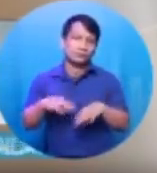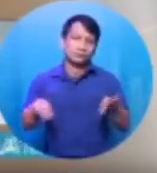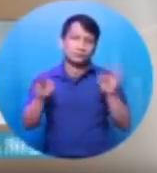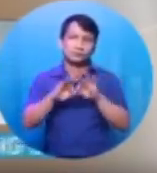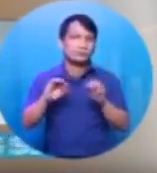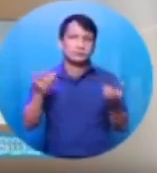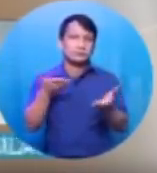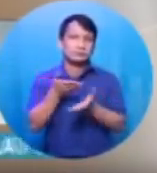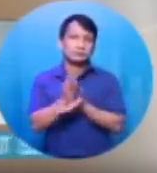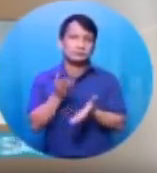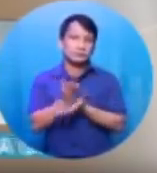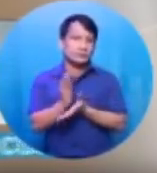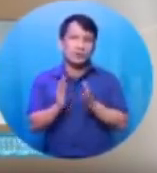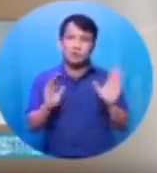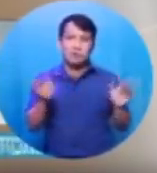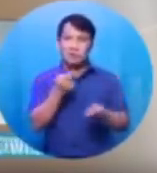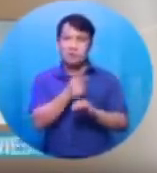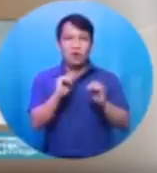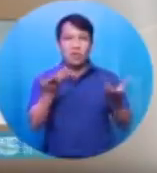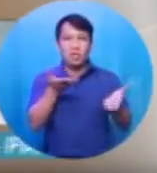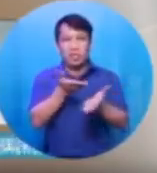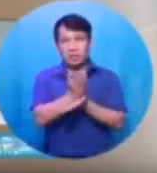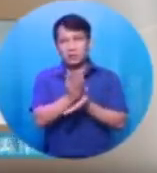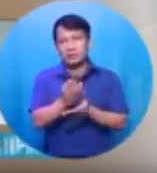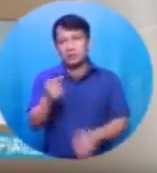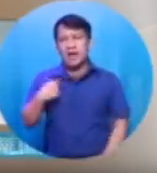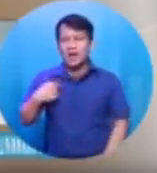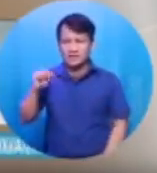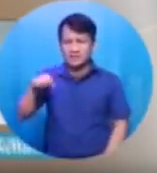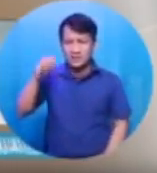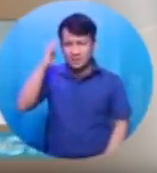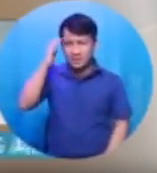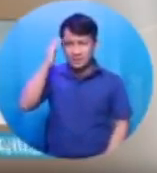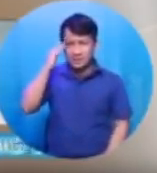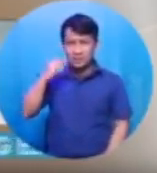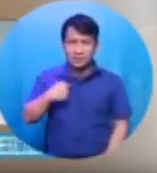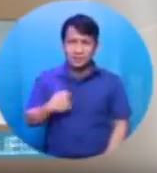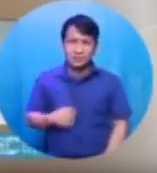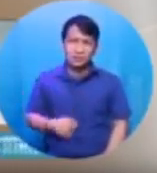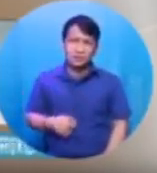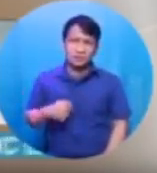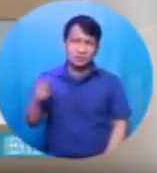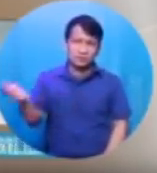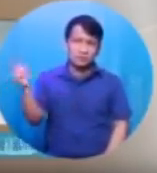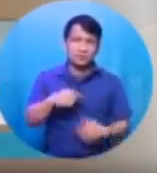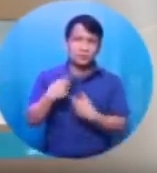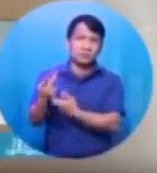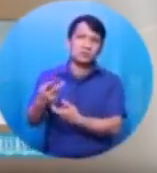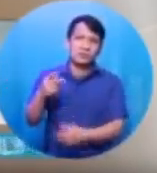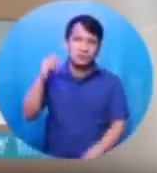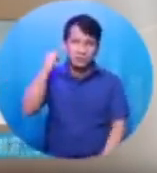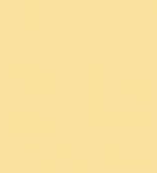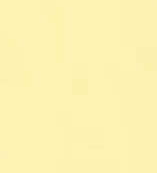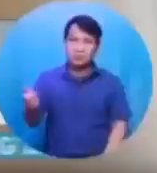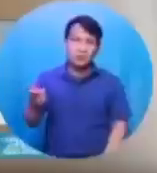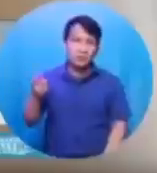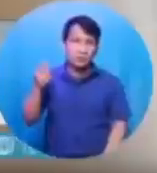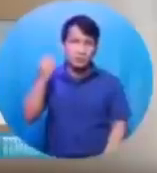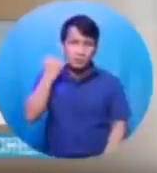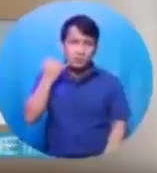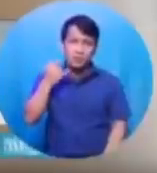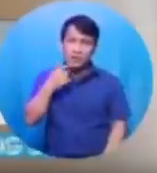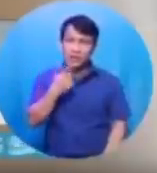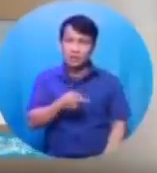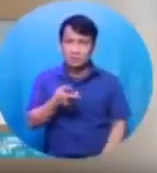talang karapatan kahit nakatiting, ma'am, kahit na jerk. Alam ko po yun, sir. Alam ko po yun. Kaya pag andito si Janet, ibibigay ko sa kanya yung bata. Sinabi ko yun sa kanya. Sir